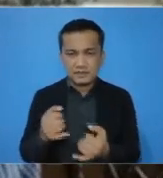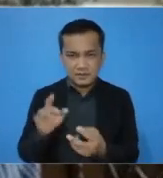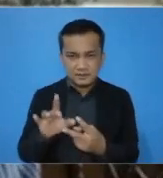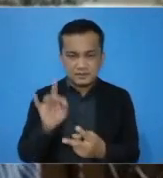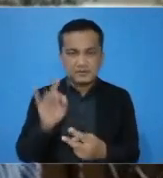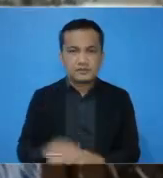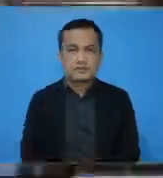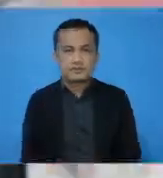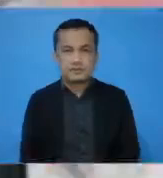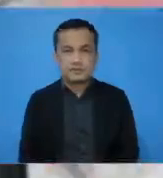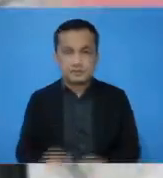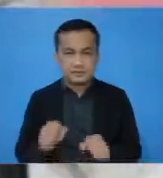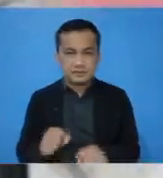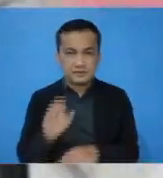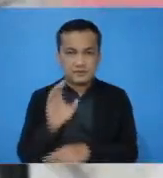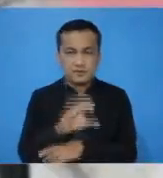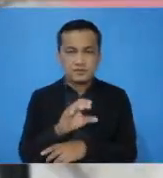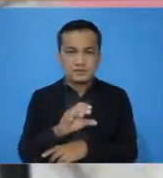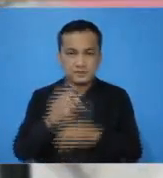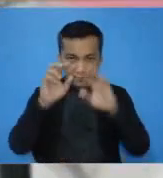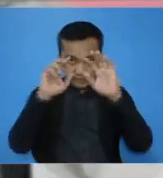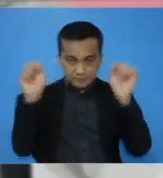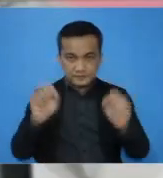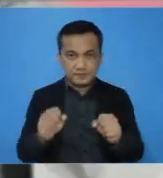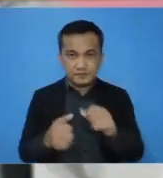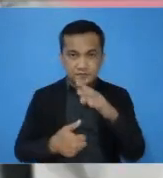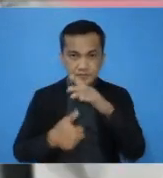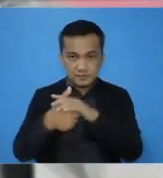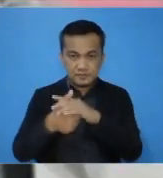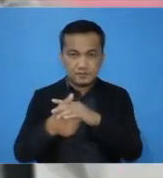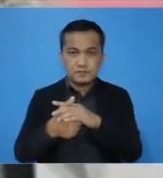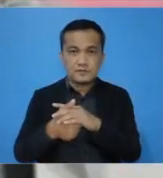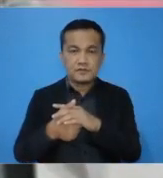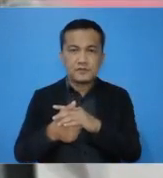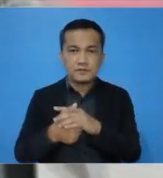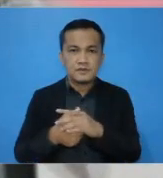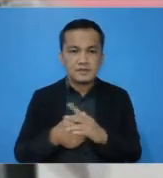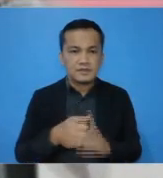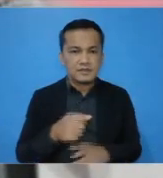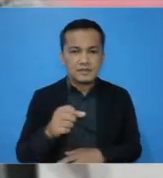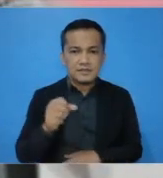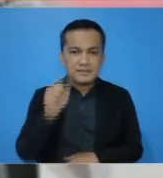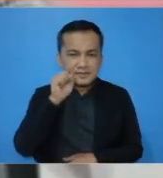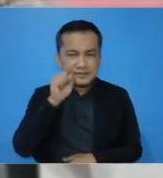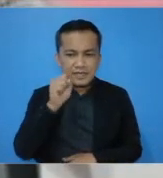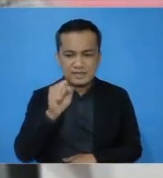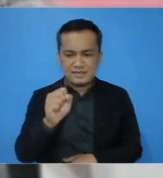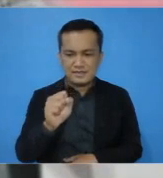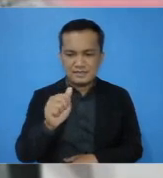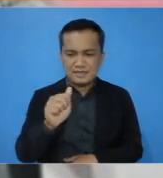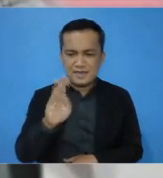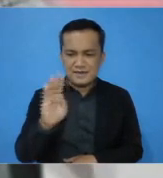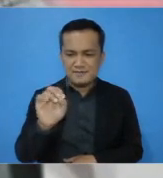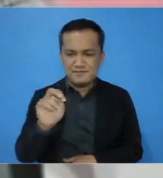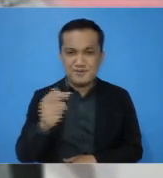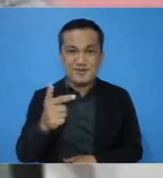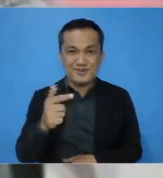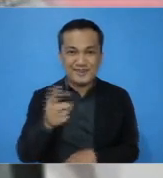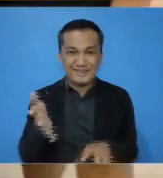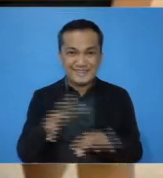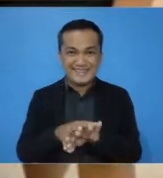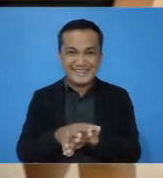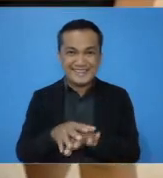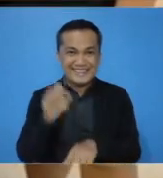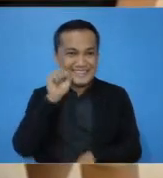puwersa ng isang pangulo. Lumutang din ang Sabong o Sara Bongbong Marcos tandem sa kanyang local radio program.